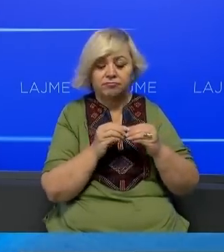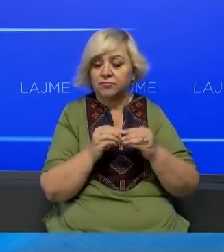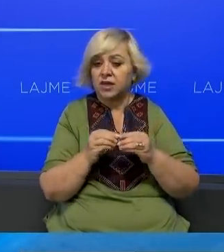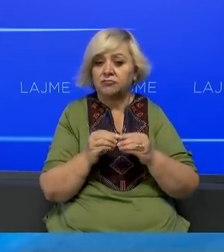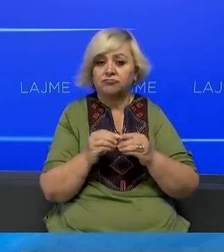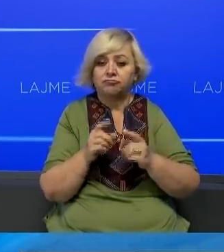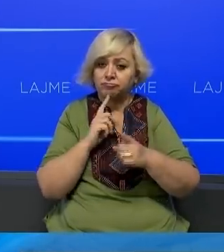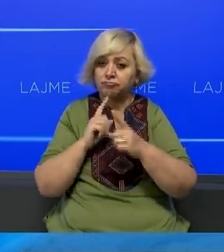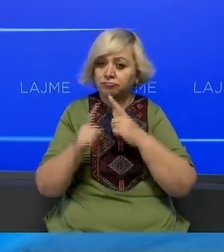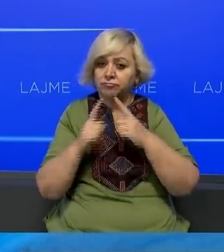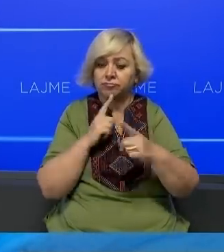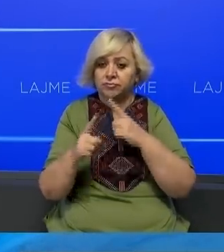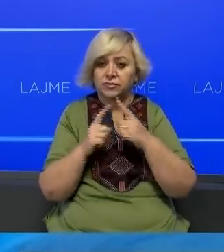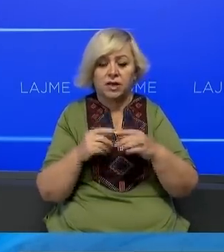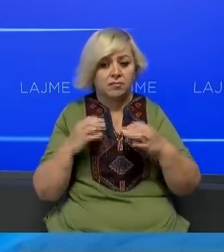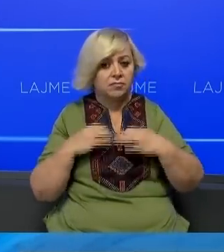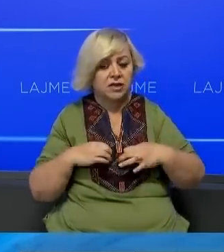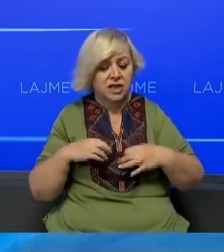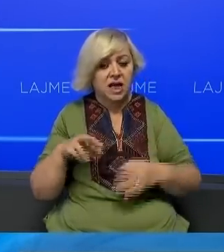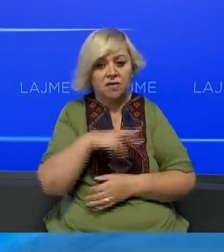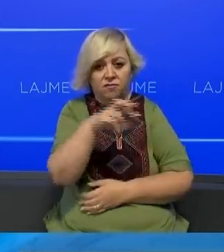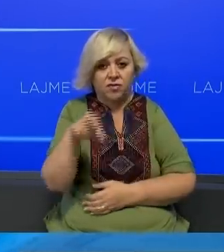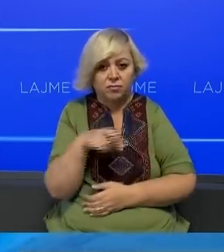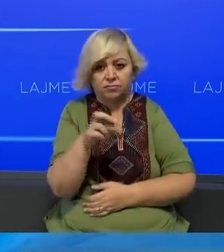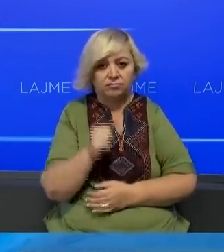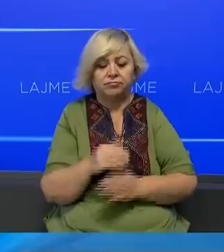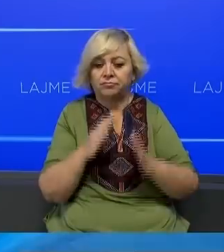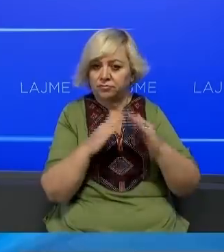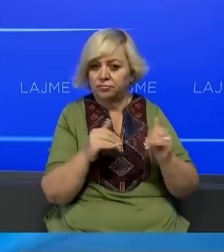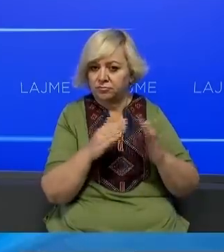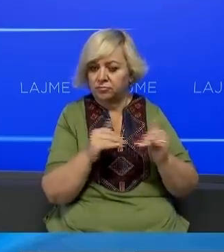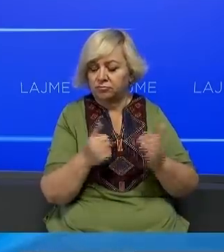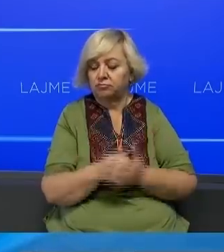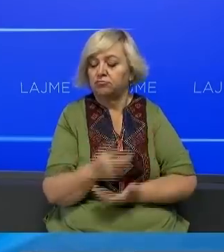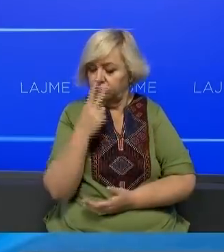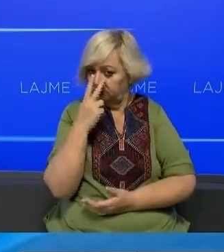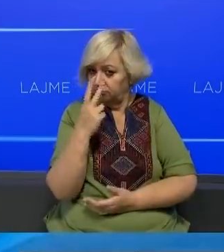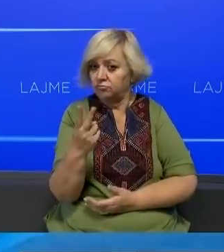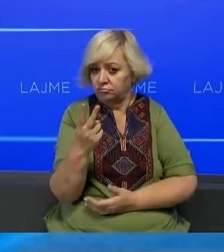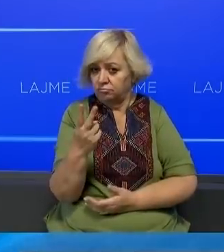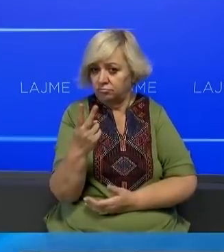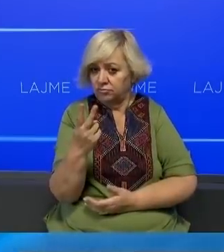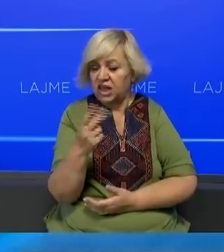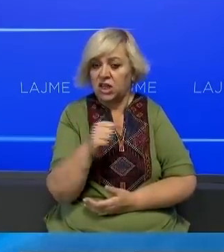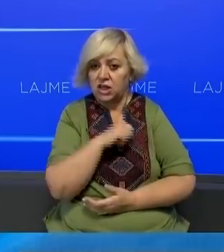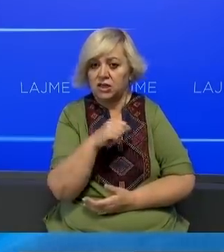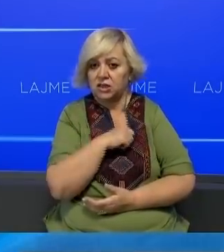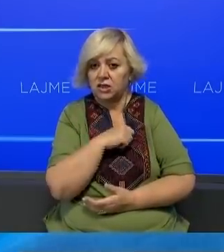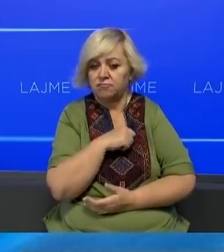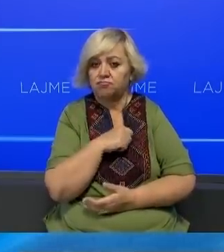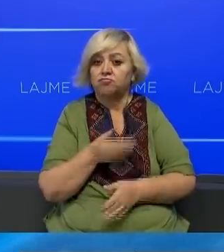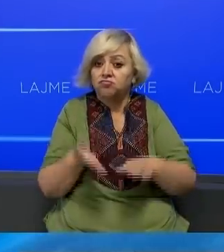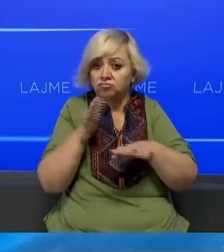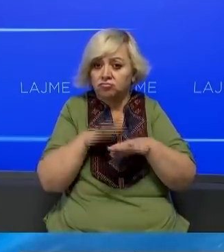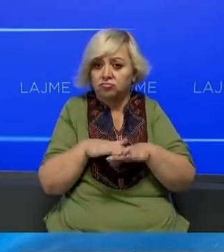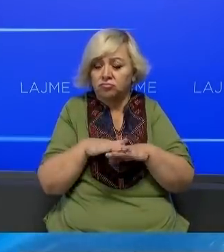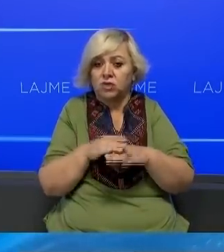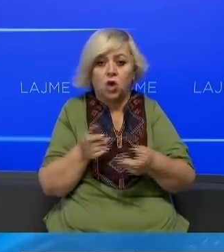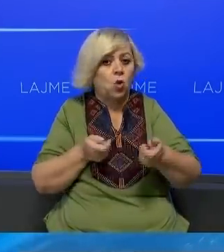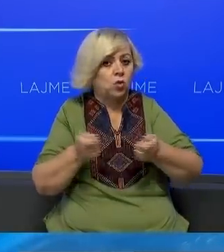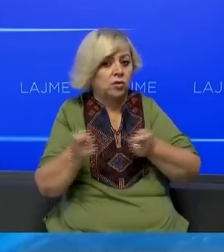me prezidentin e Komisionit Evropian lidhur me Ballkanin Perëndimor. Pra po shifet një interesim i shtuar, një koordinim i shtuar